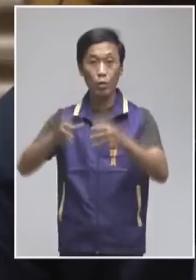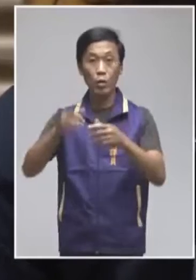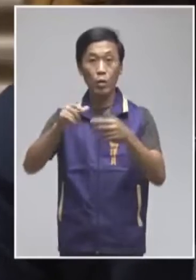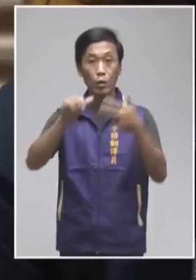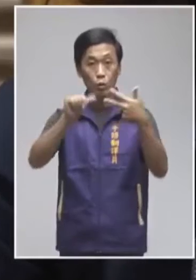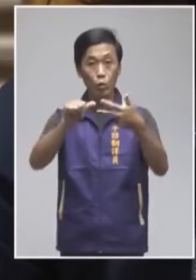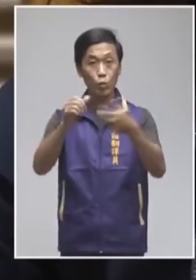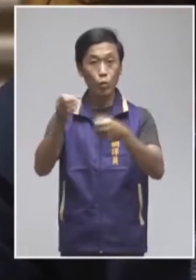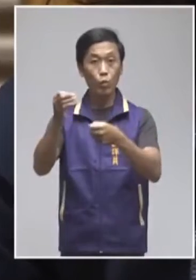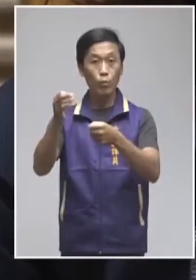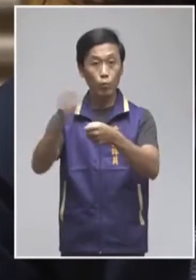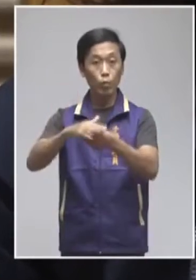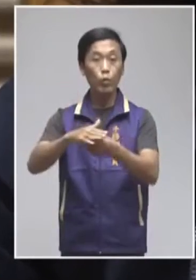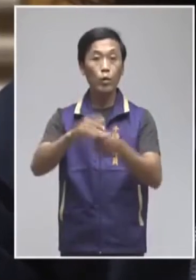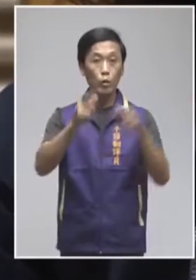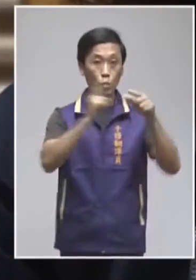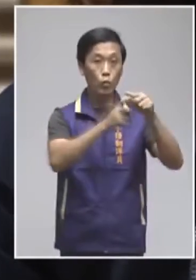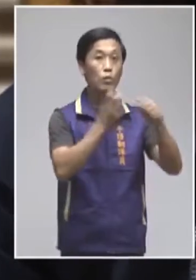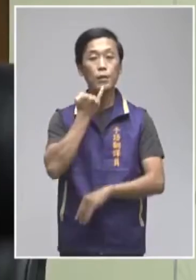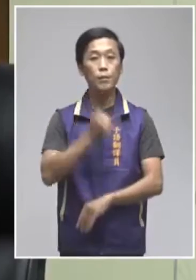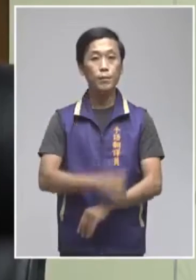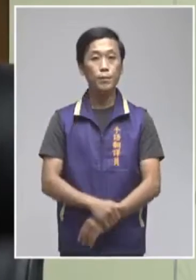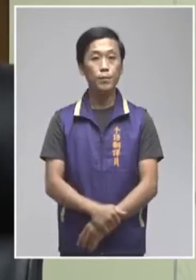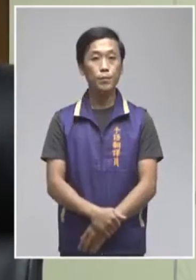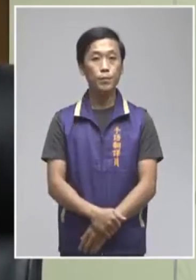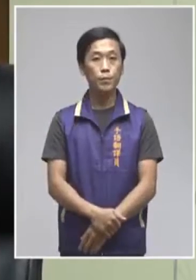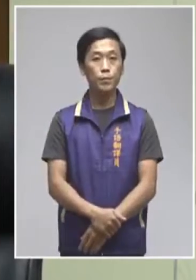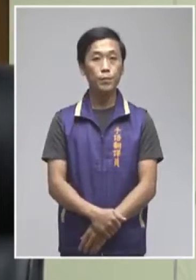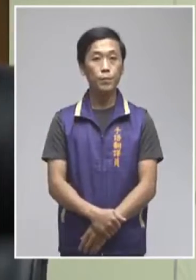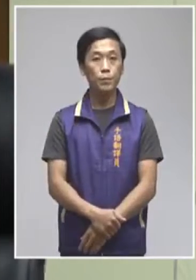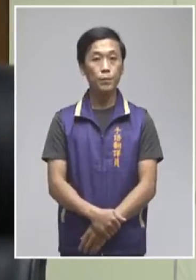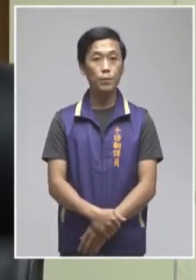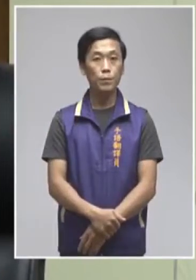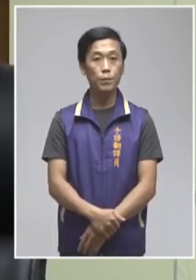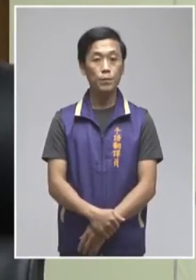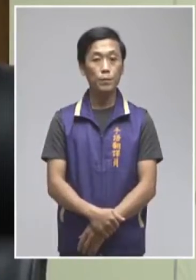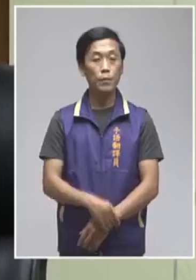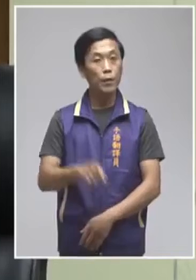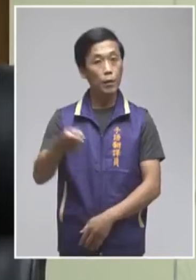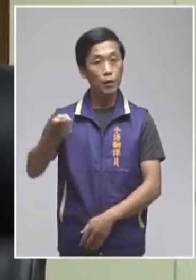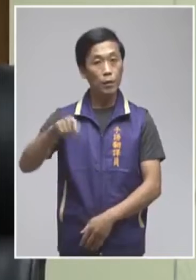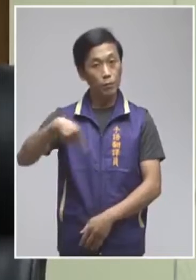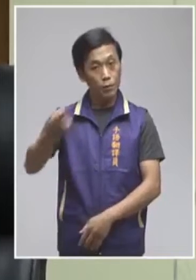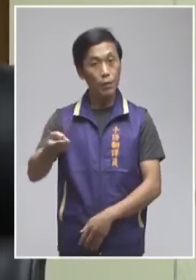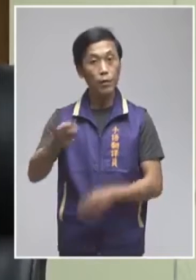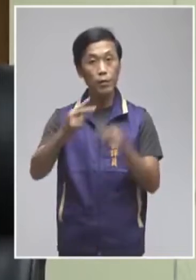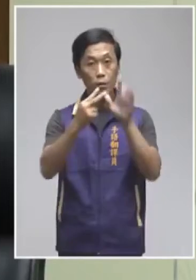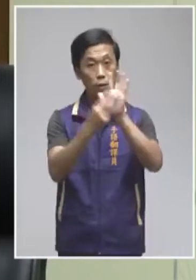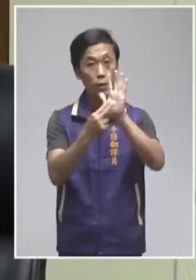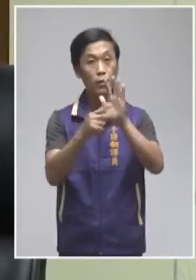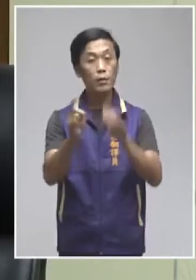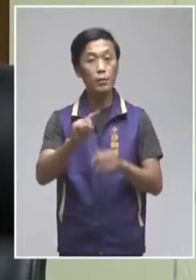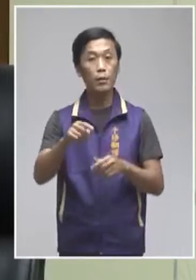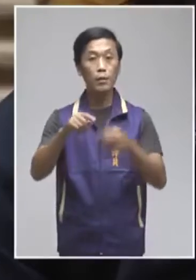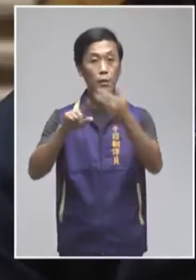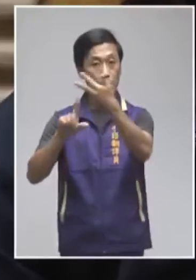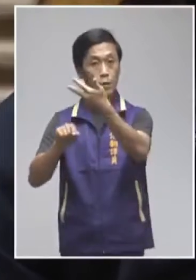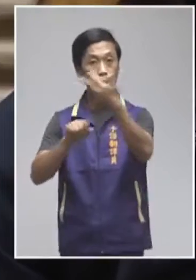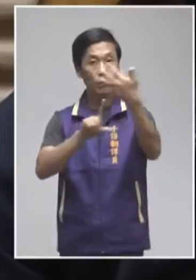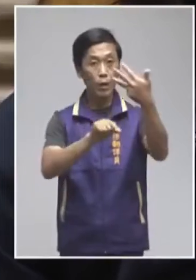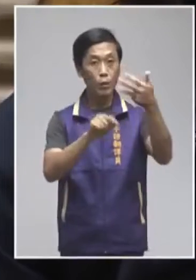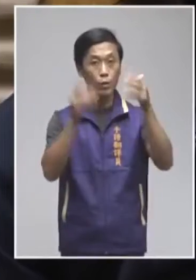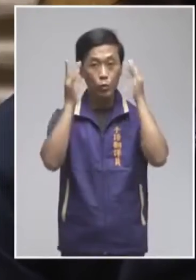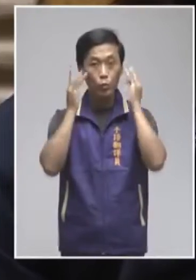了，高雄市也在七八月的暑假期间推出满满的活动，让大家都能够度过难忘的夏日。 七八月的整个暑